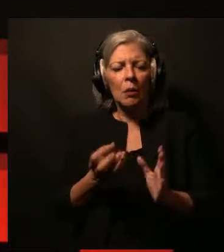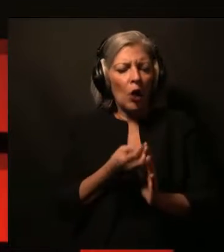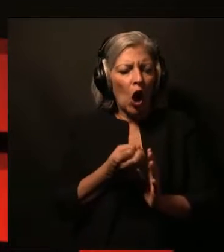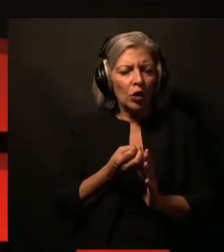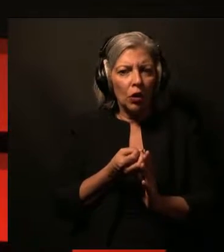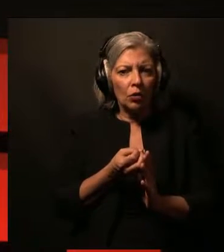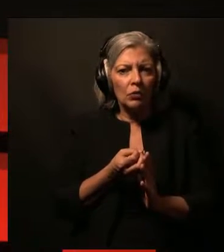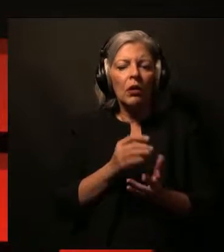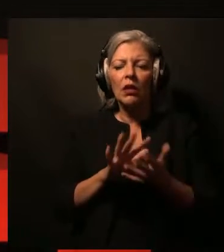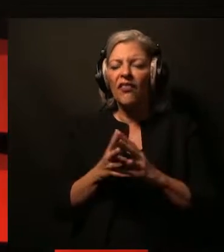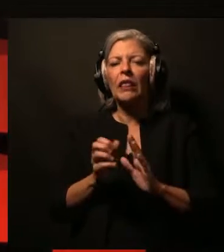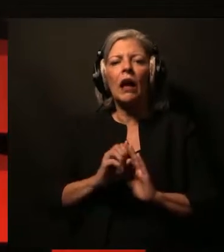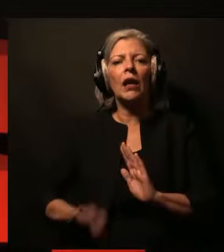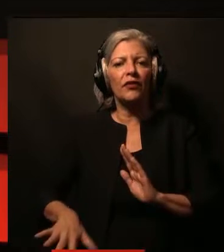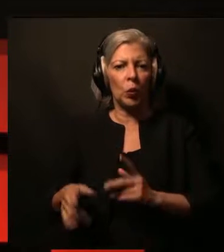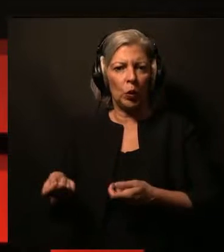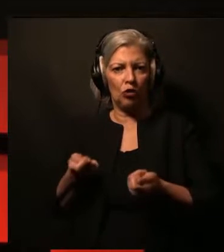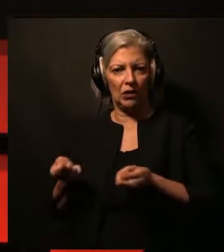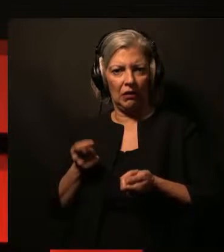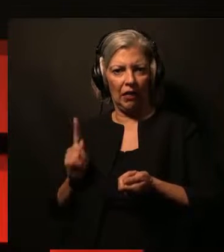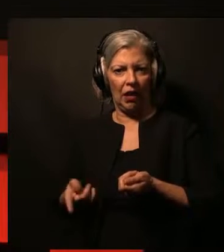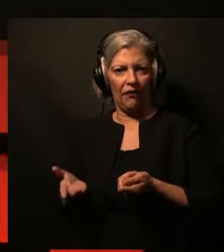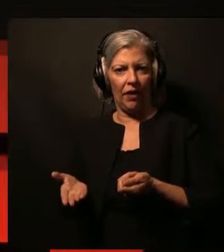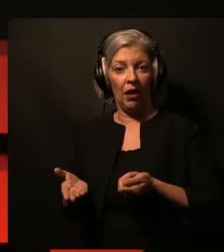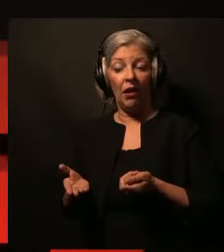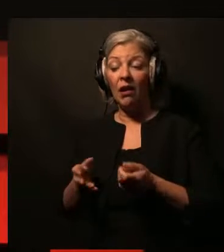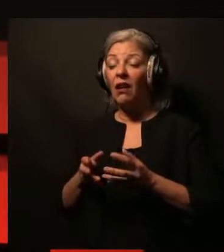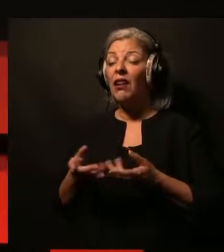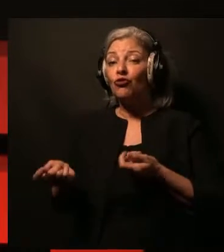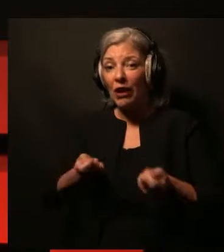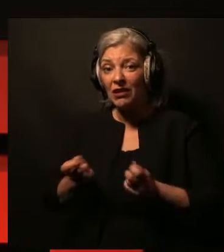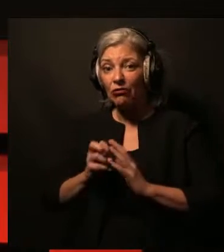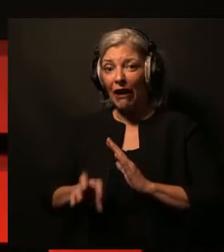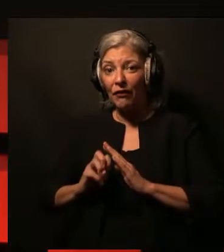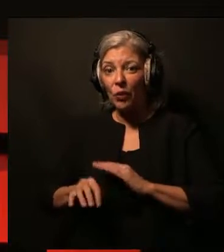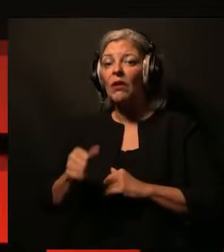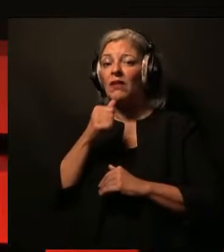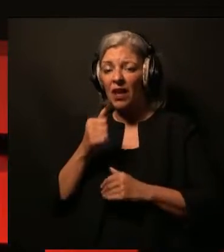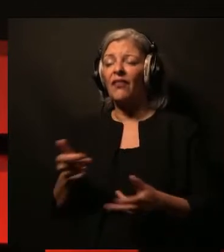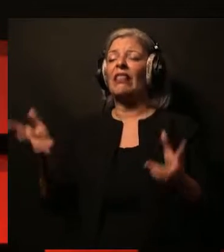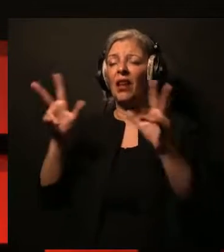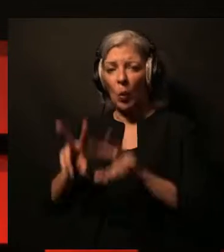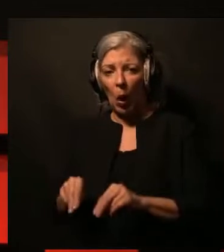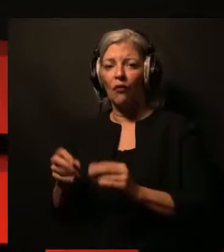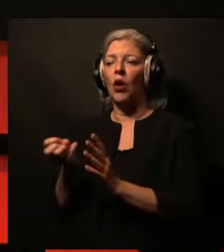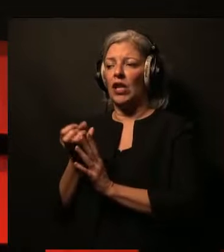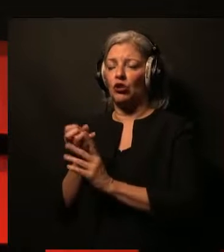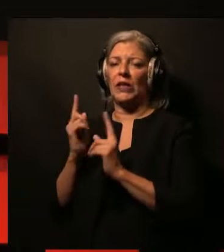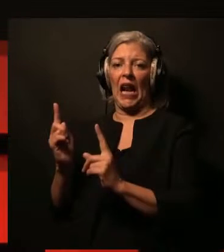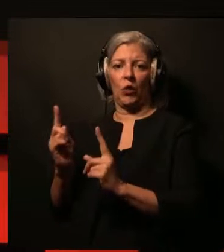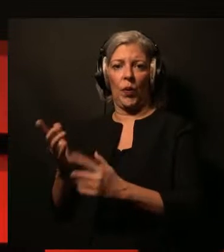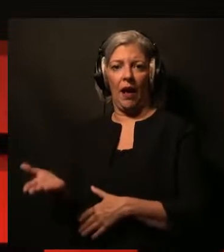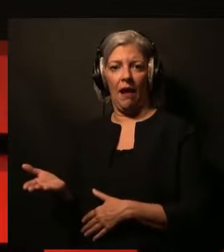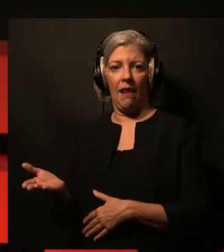gestire e per gestire un rifiuto sarà necessario impiegare nuove risorse naturali per